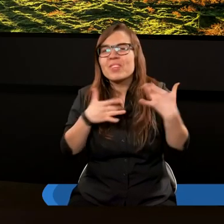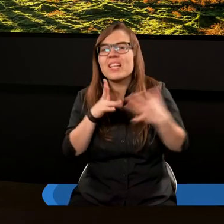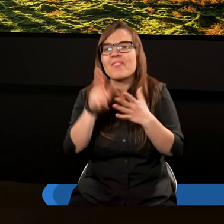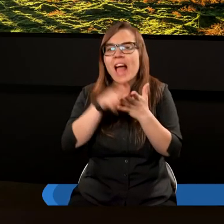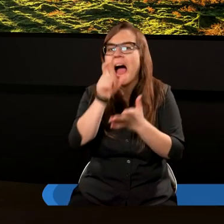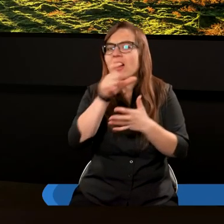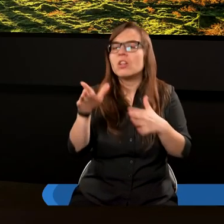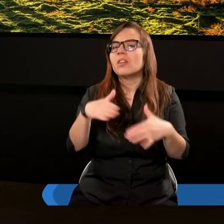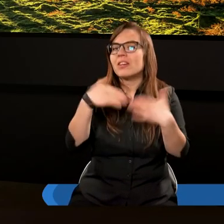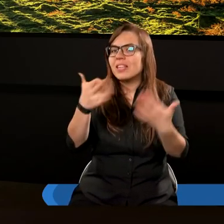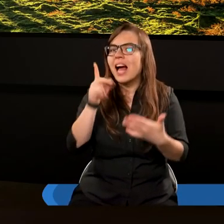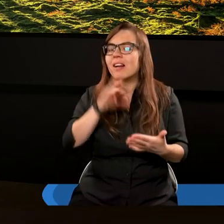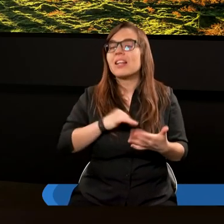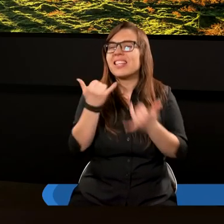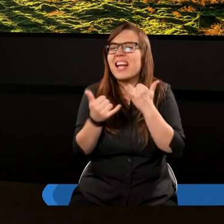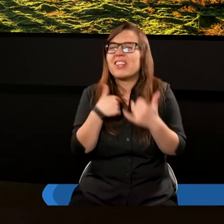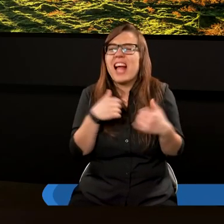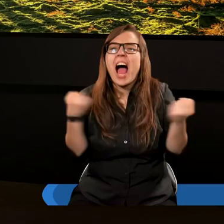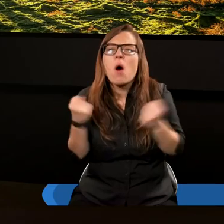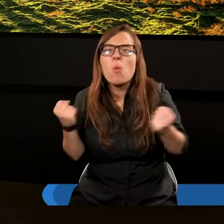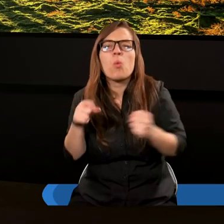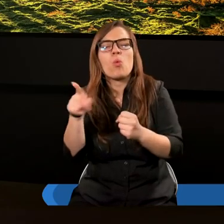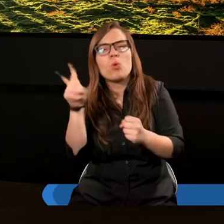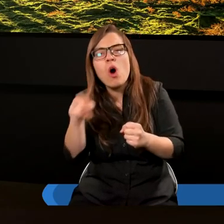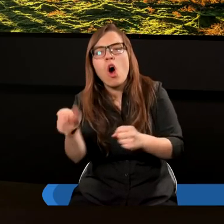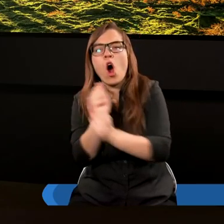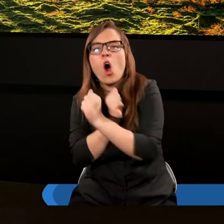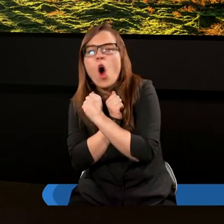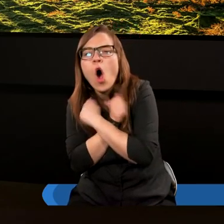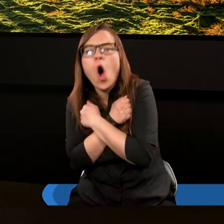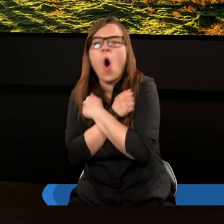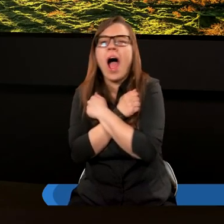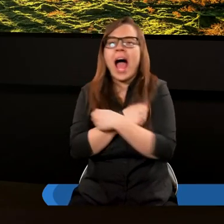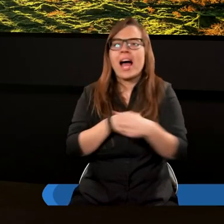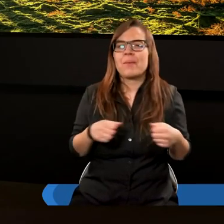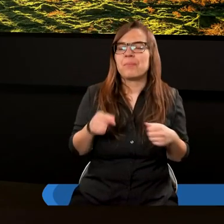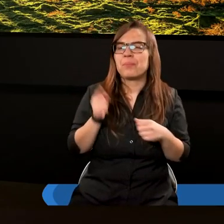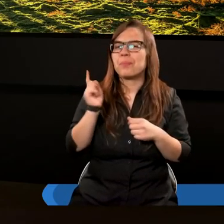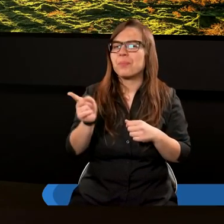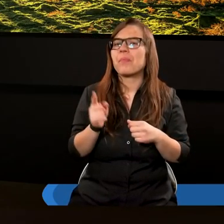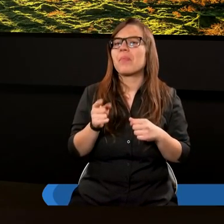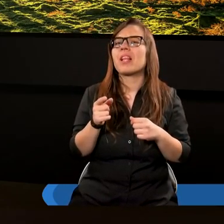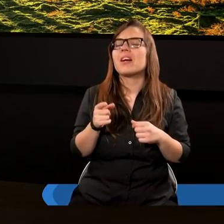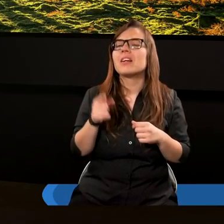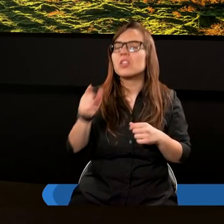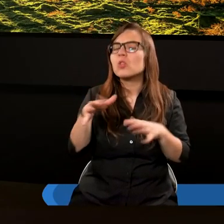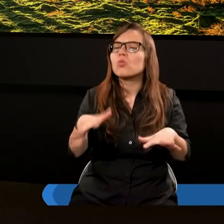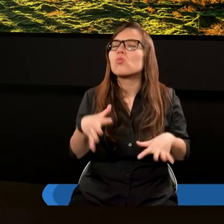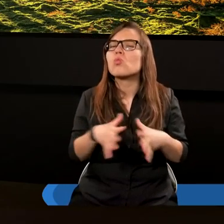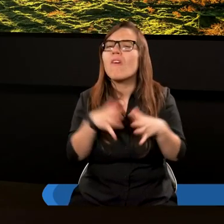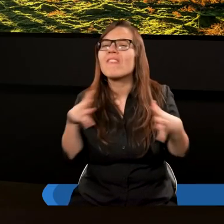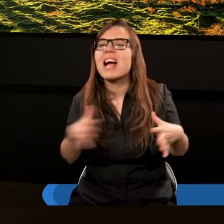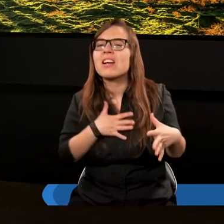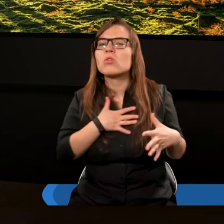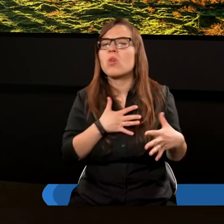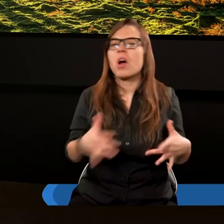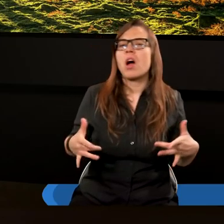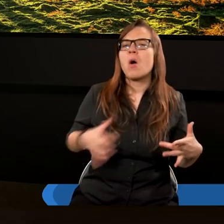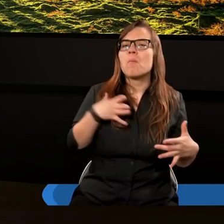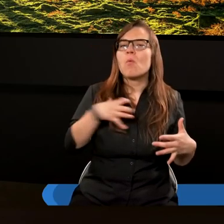A jeśli kogoś kochamy, to dobrze wiem, że naprawdę, sprawia nam to dużo większy ból, jak patrzymy na